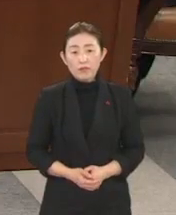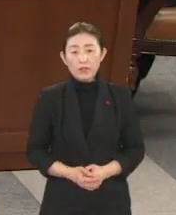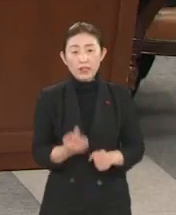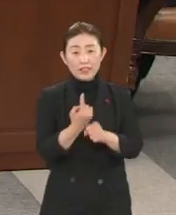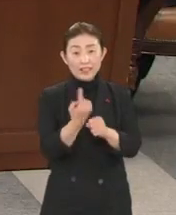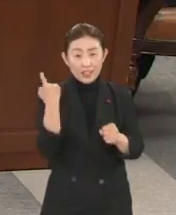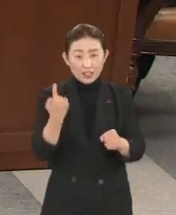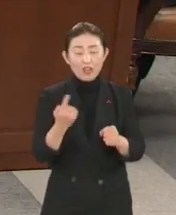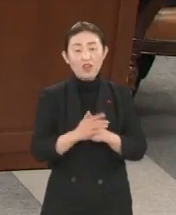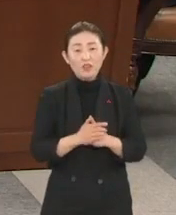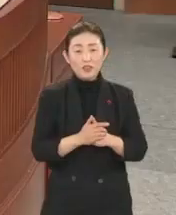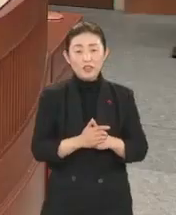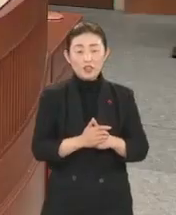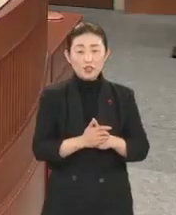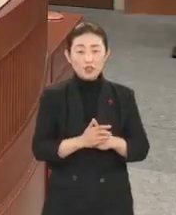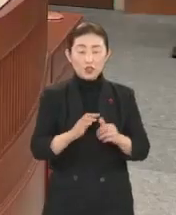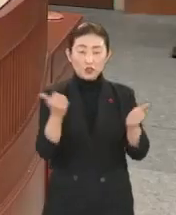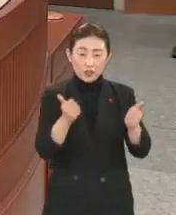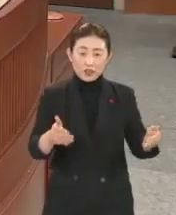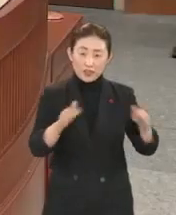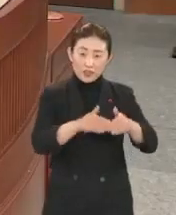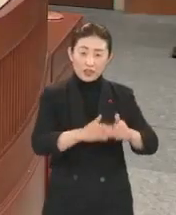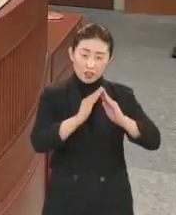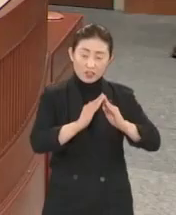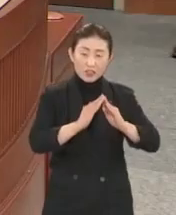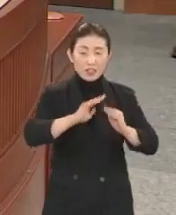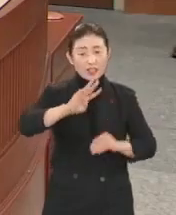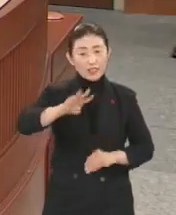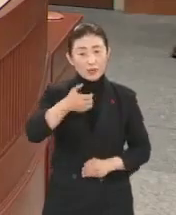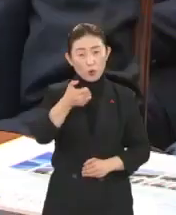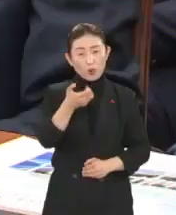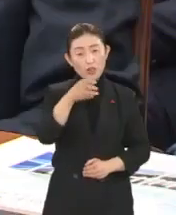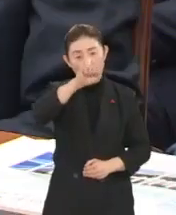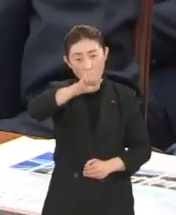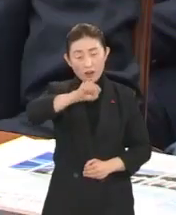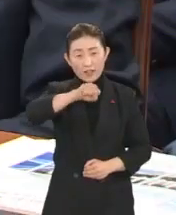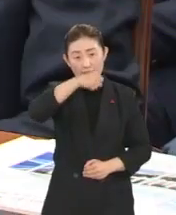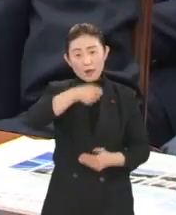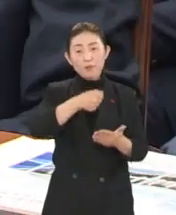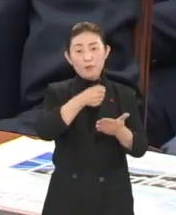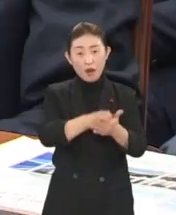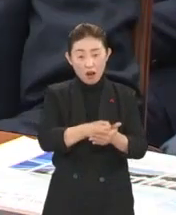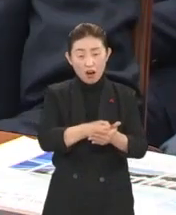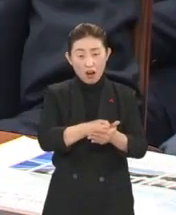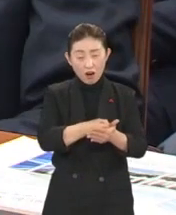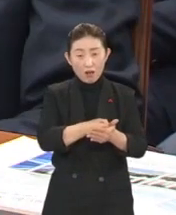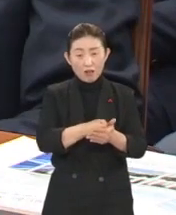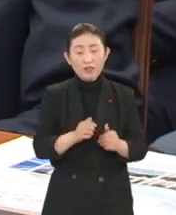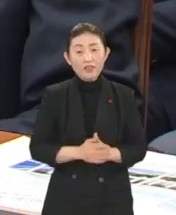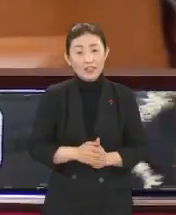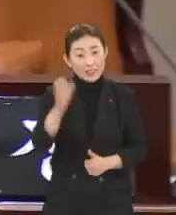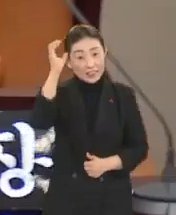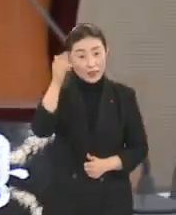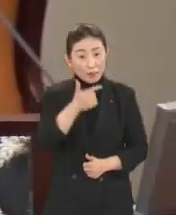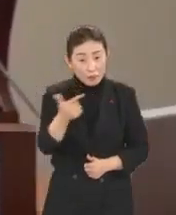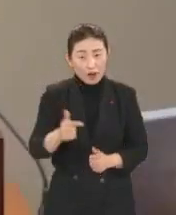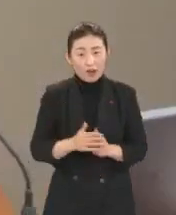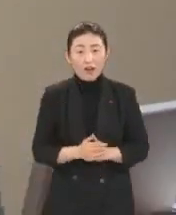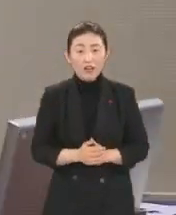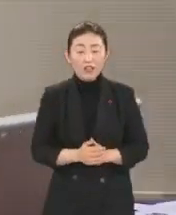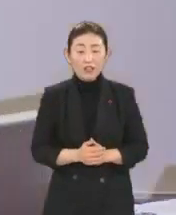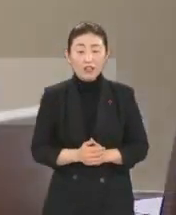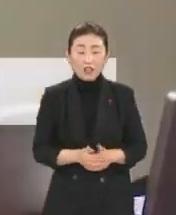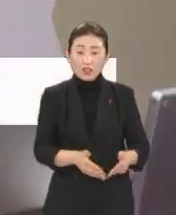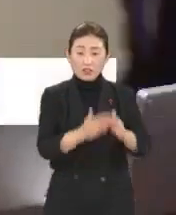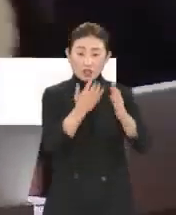지난해 말 어렵사리 세종의사당 설치 예산 350억이 확보되면서 행정수도 완성에 대한 기대감이 커졌습니다. 하지만